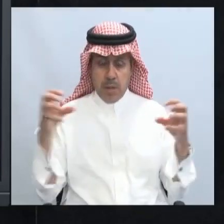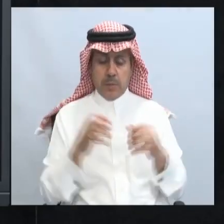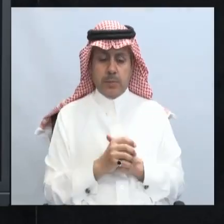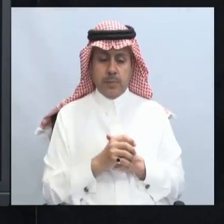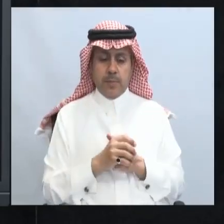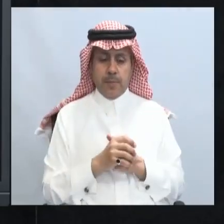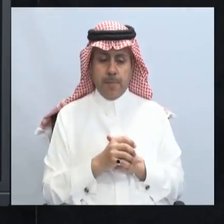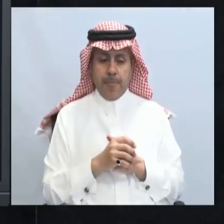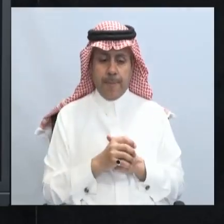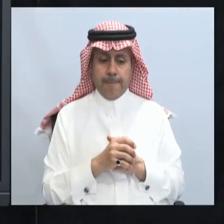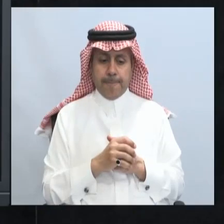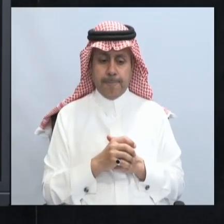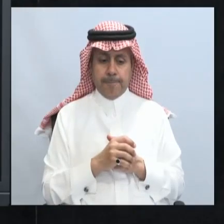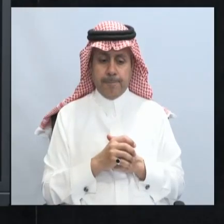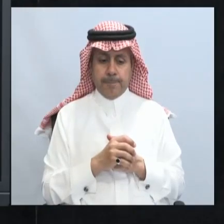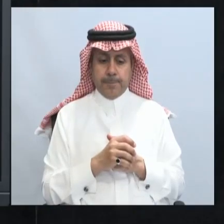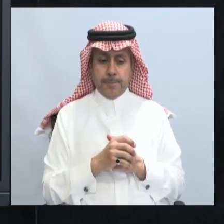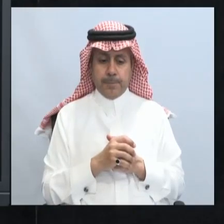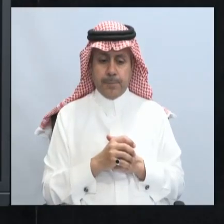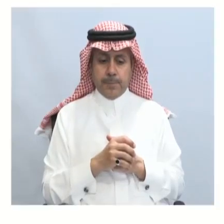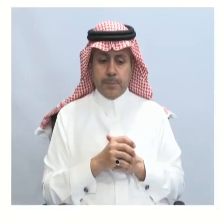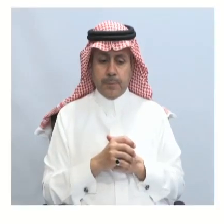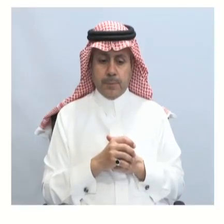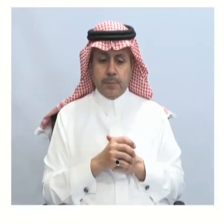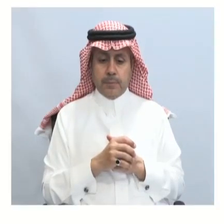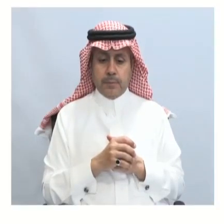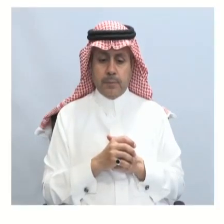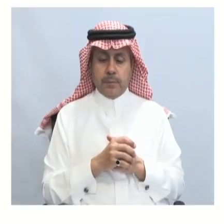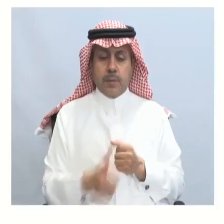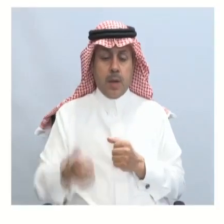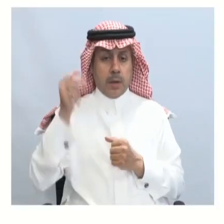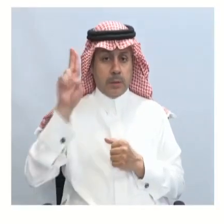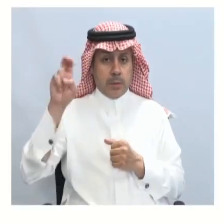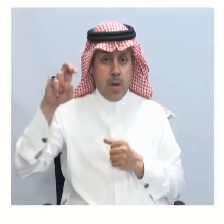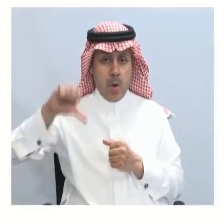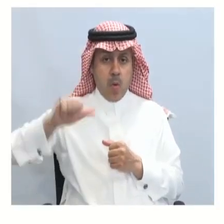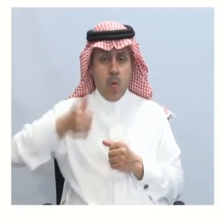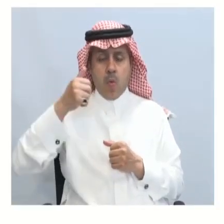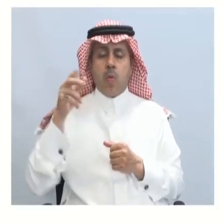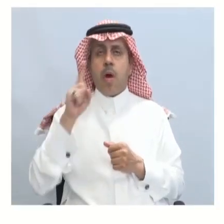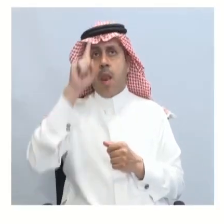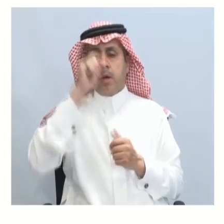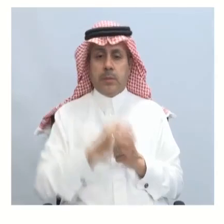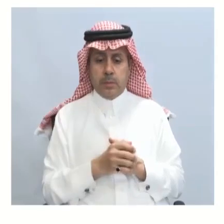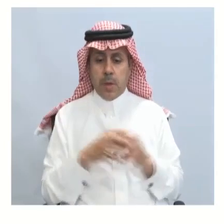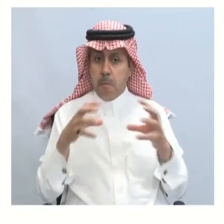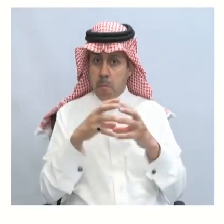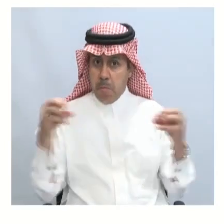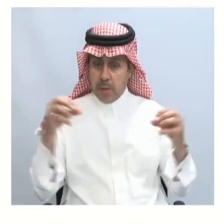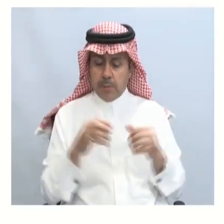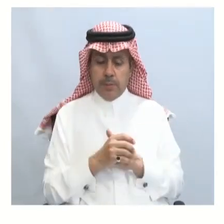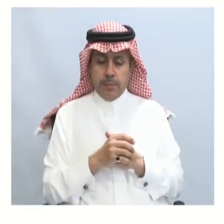هذه في هاتين الايتين في قوله تعالى اتقوا الله اتقوا الله